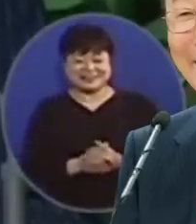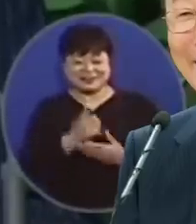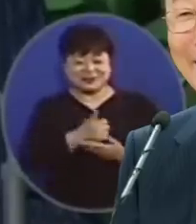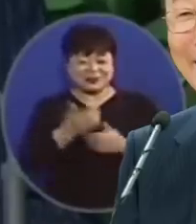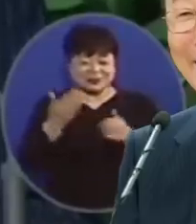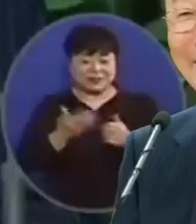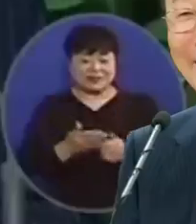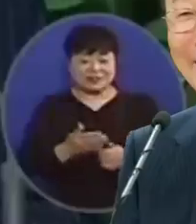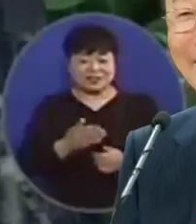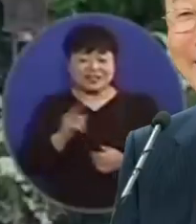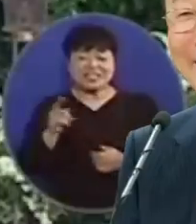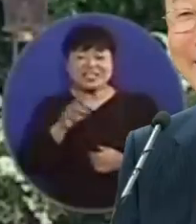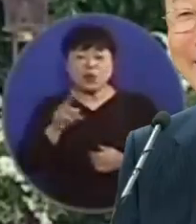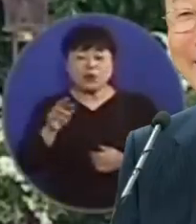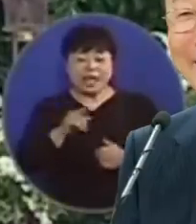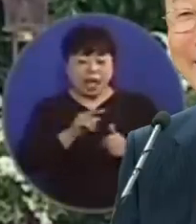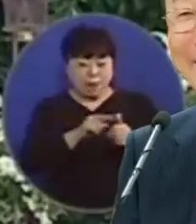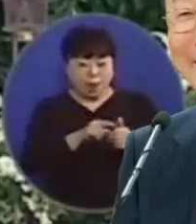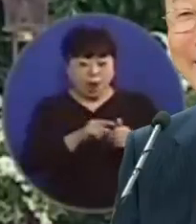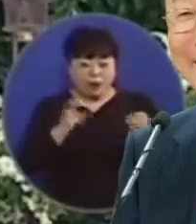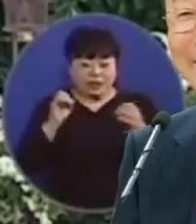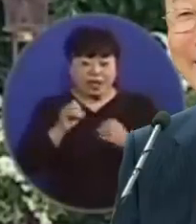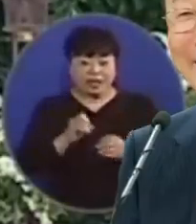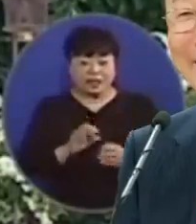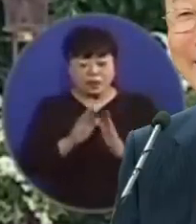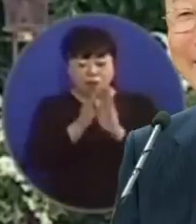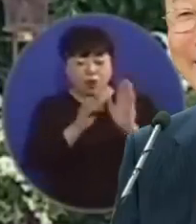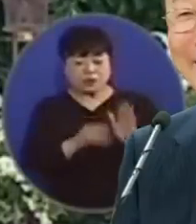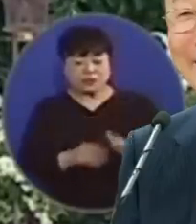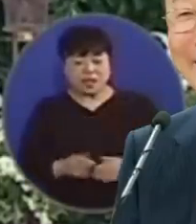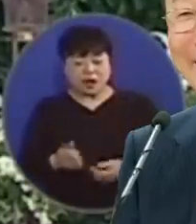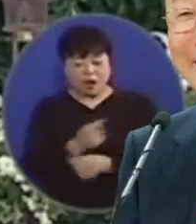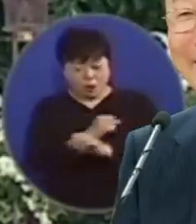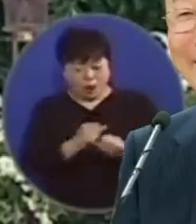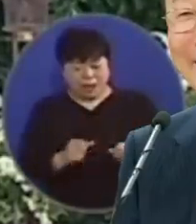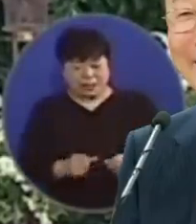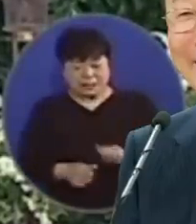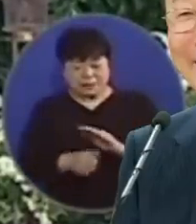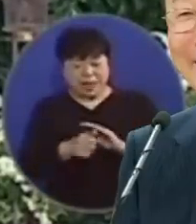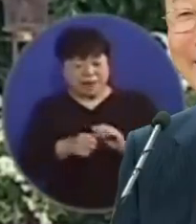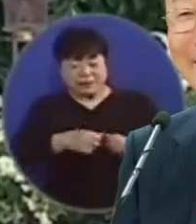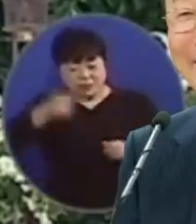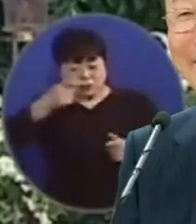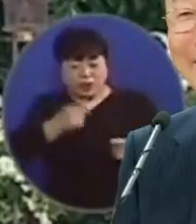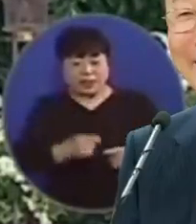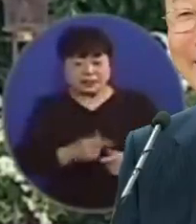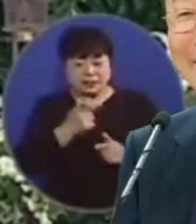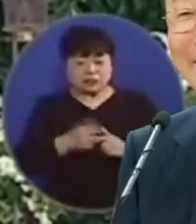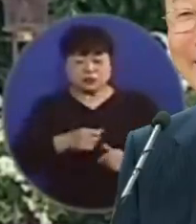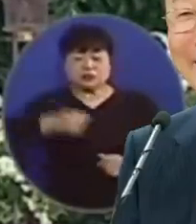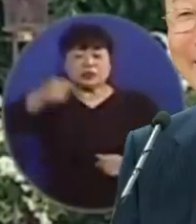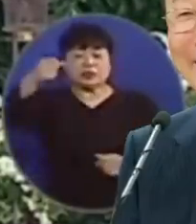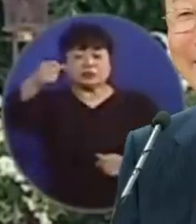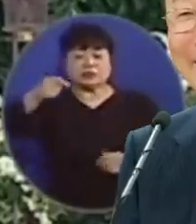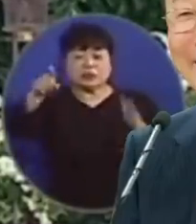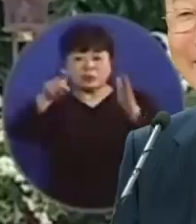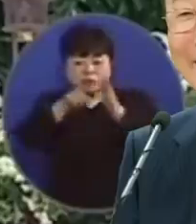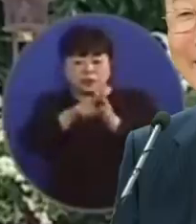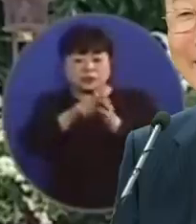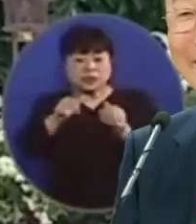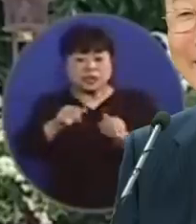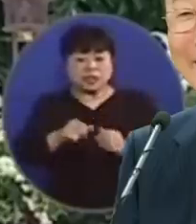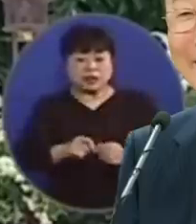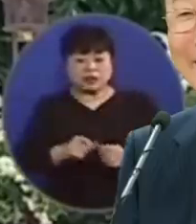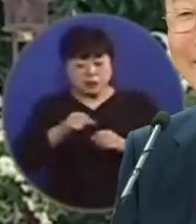주님께서 니고데모에게 대화하실 때 모세가 광야에서 뱀을 든 것 같이 인자도 들려야 하리니 누구든지 저를 믿는 자마다 멸망하지 않고 영생을